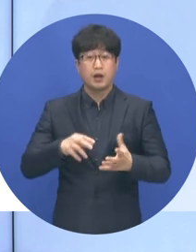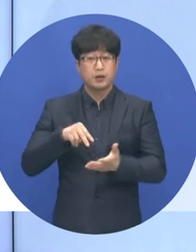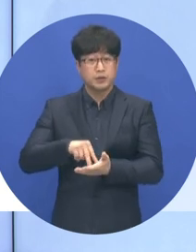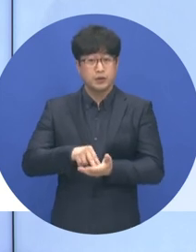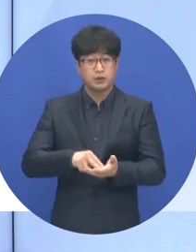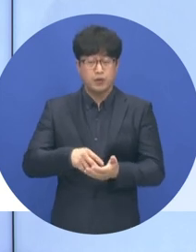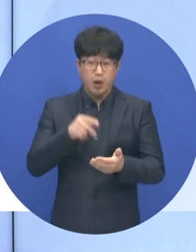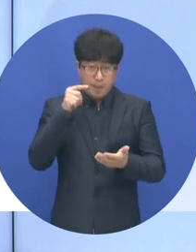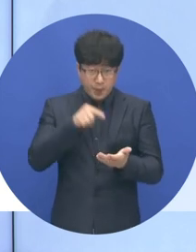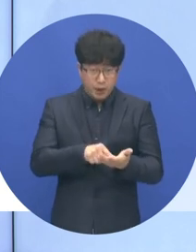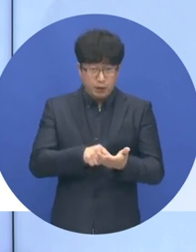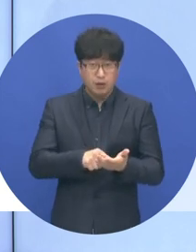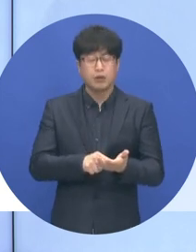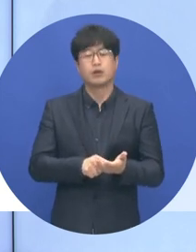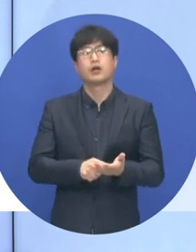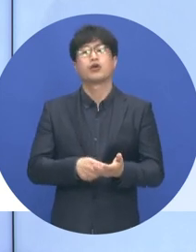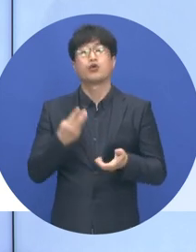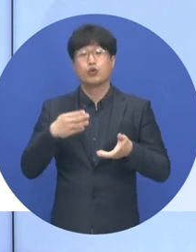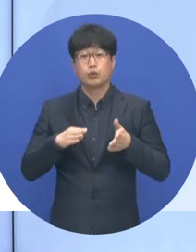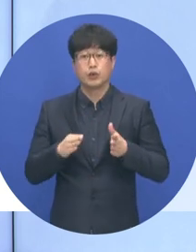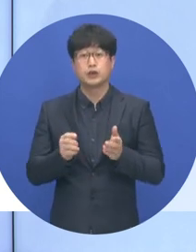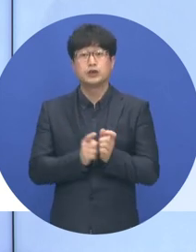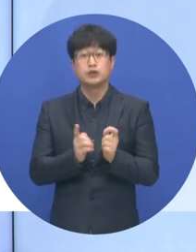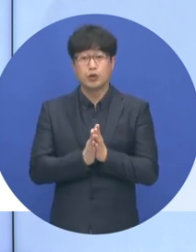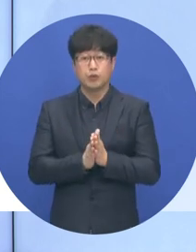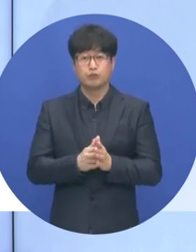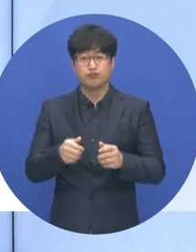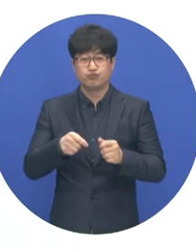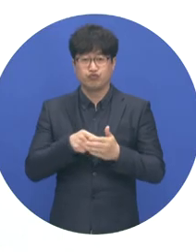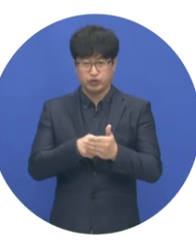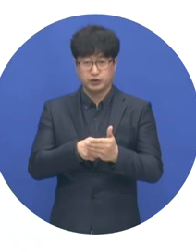가운데 경기도가 직접 추진하겠다고 나섰습니다.